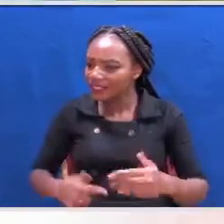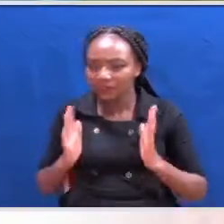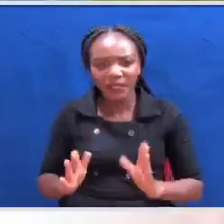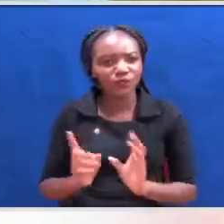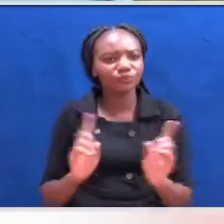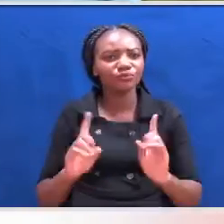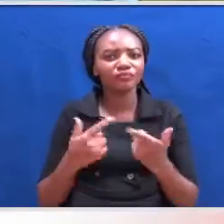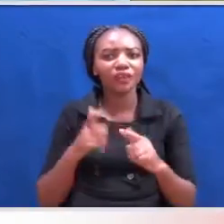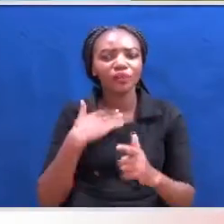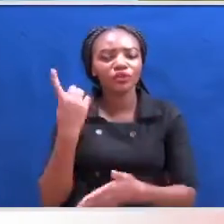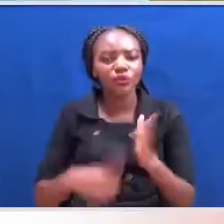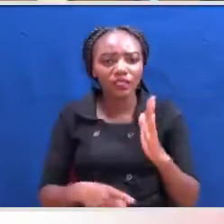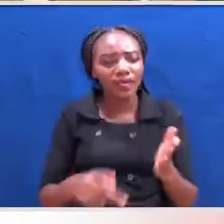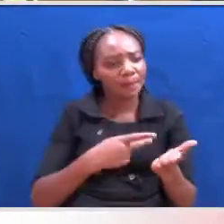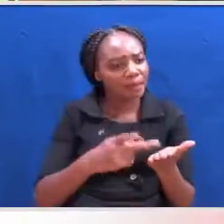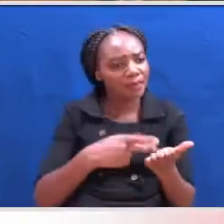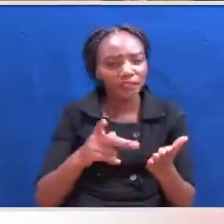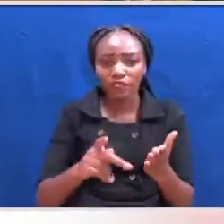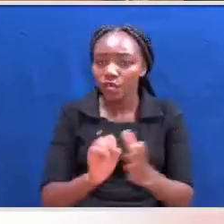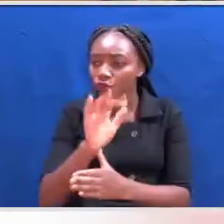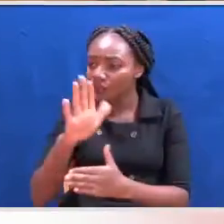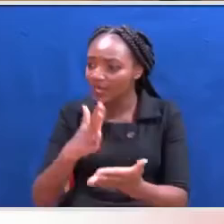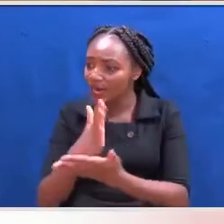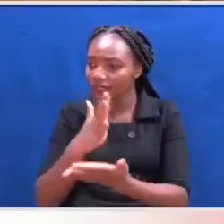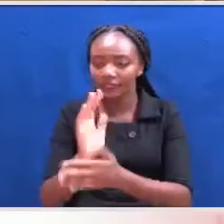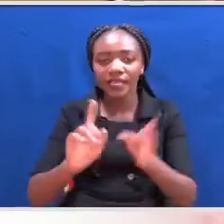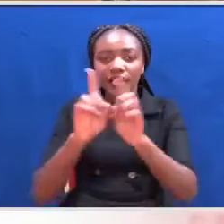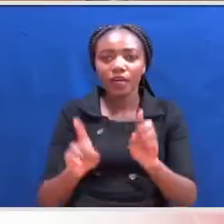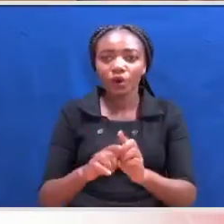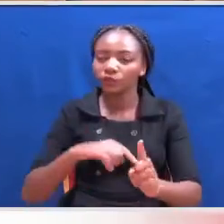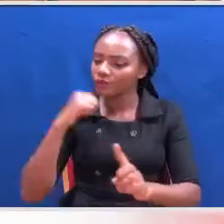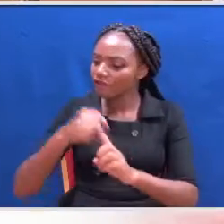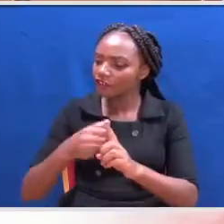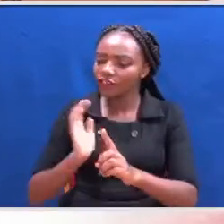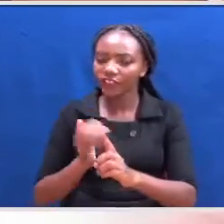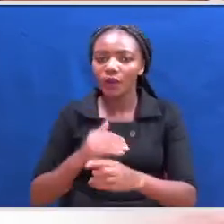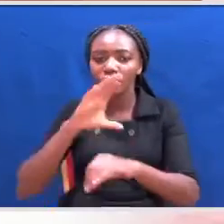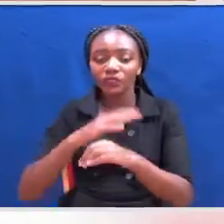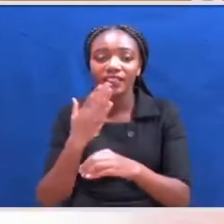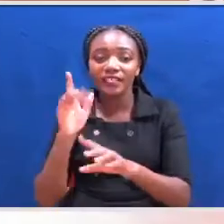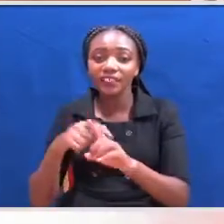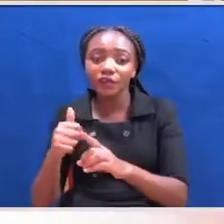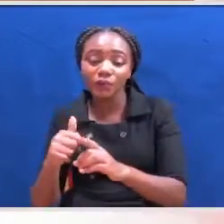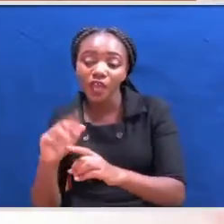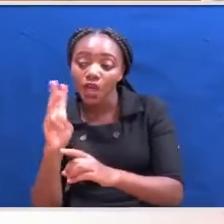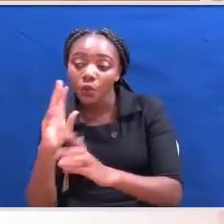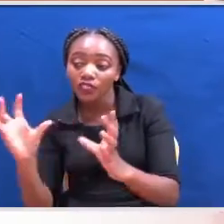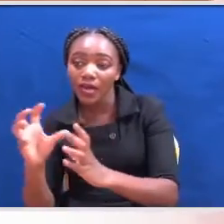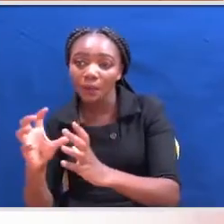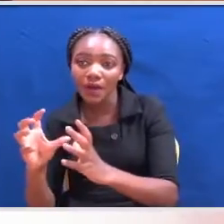What they are demanding for their rights. Juhudi zetu za kupata majibu kutoka kwa usimamizi wa kampuni ya Adhiwota ziligonga